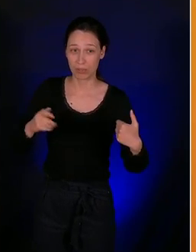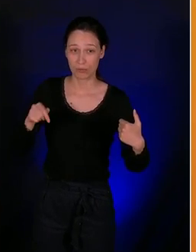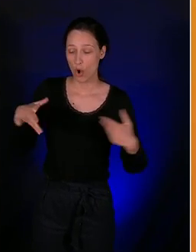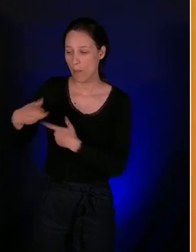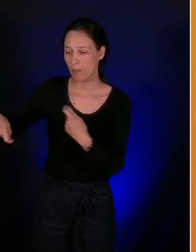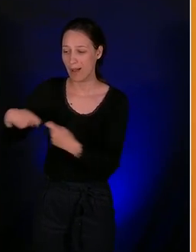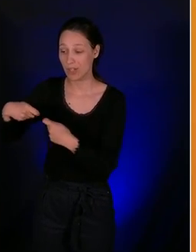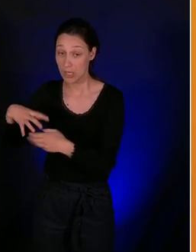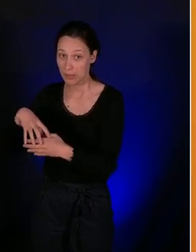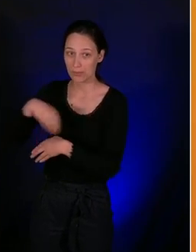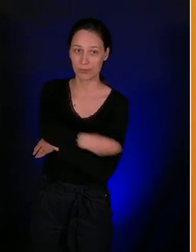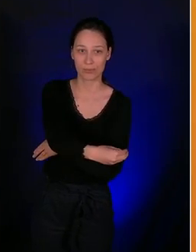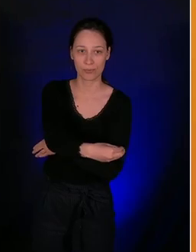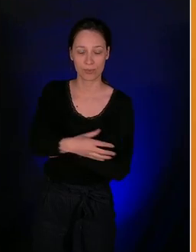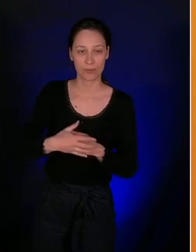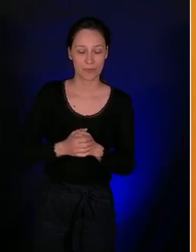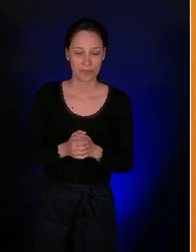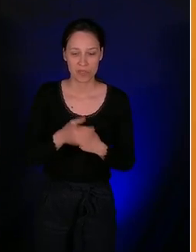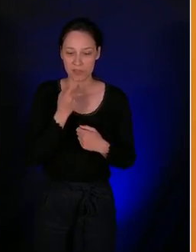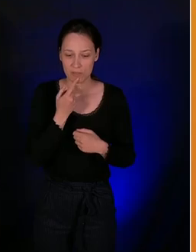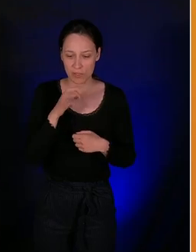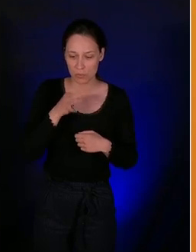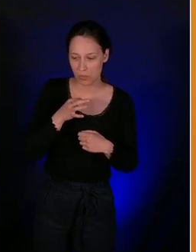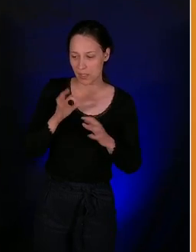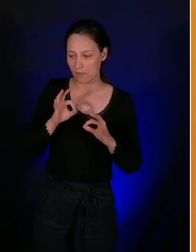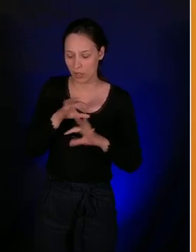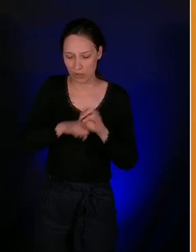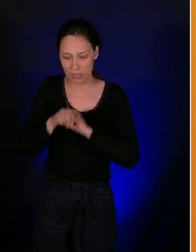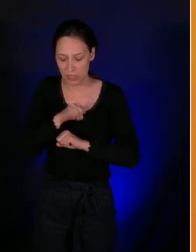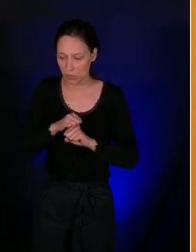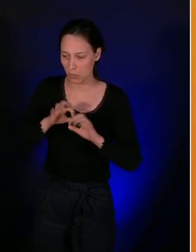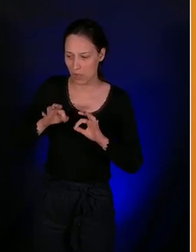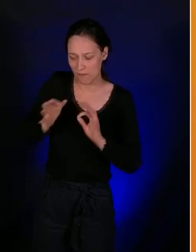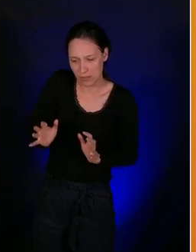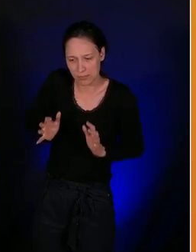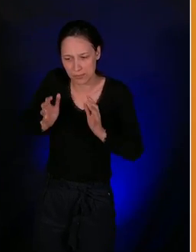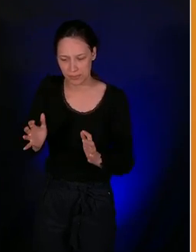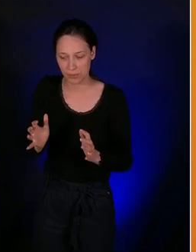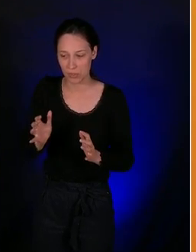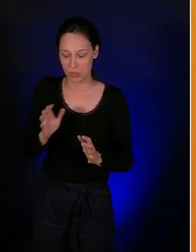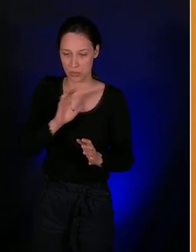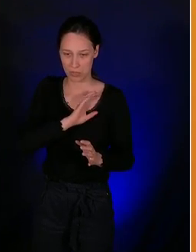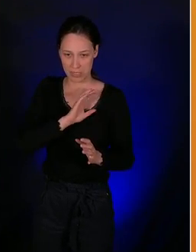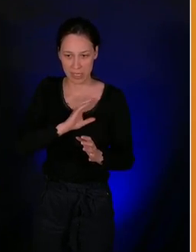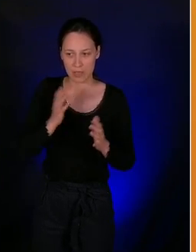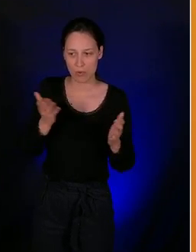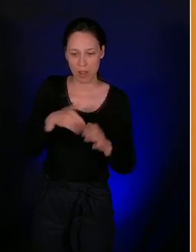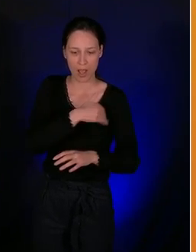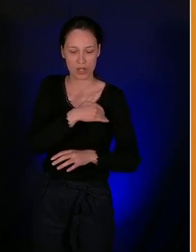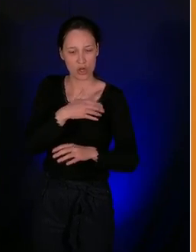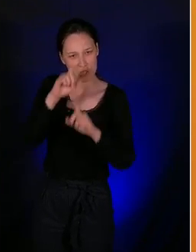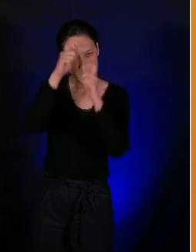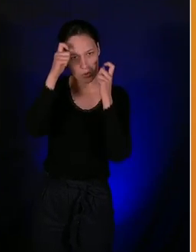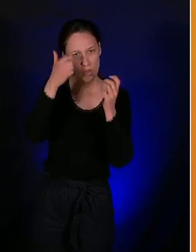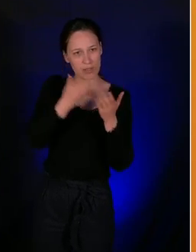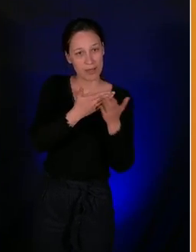il y a donc une bonne partie de la loi d'organisation des mobilités qui, entre autres, tente de sceller le sort des agents statutaires en les transférant vers le